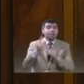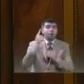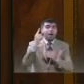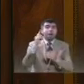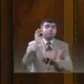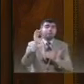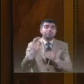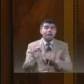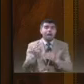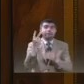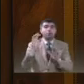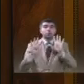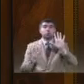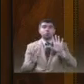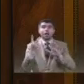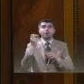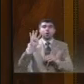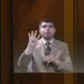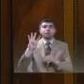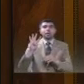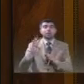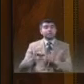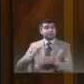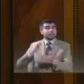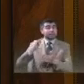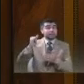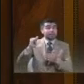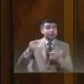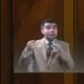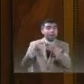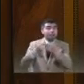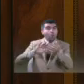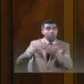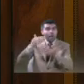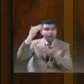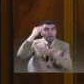بين 2009 و 2013. ويبقى الهدف هو استقرار نسبة المديونية